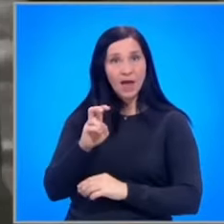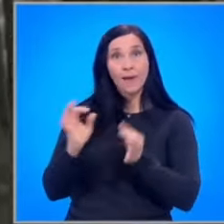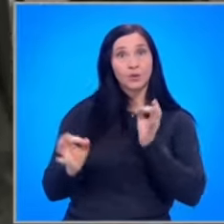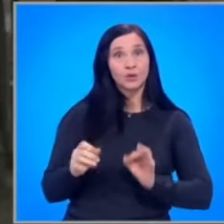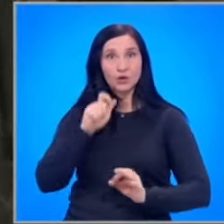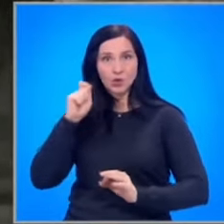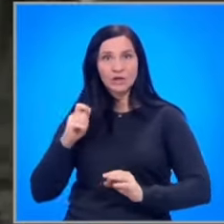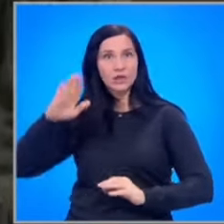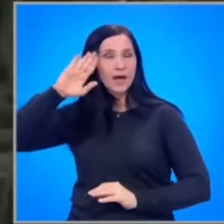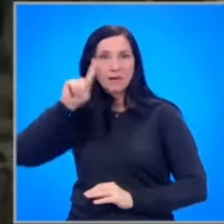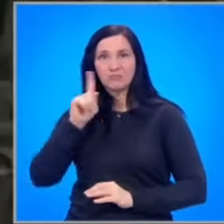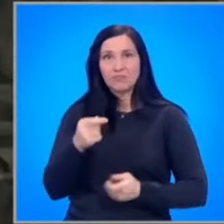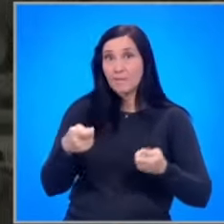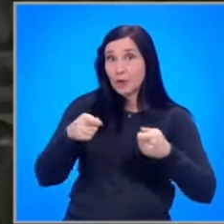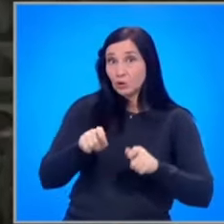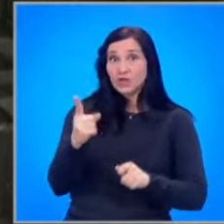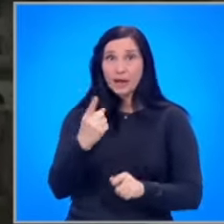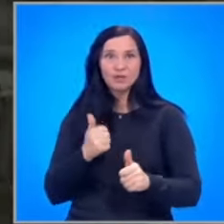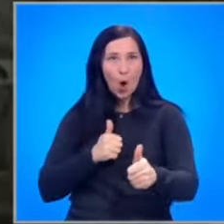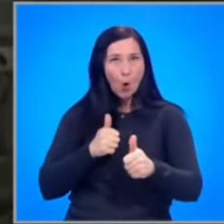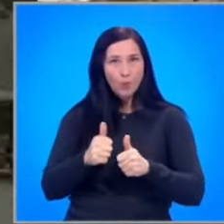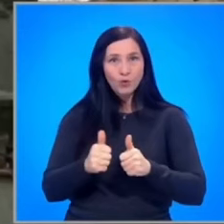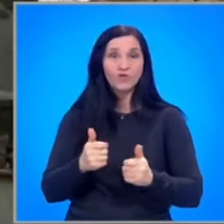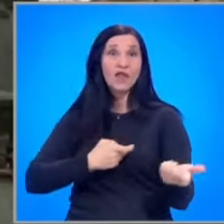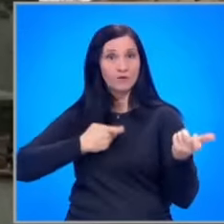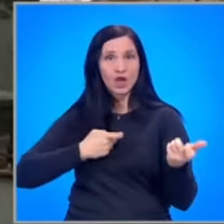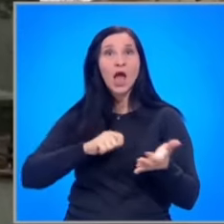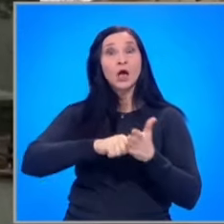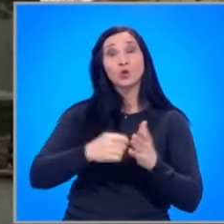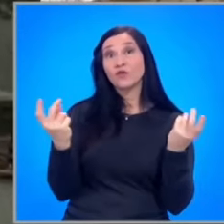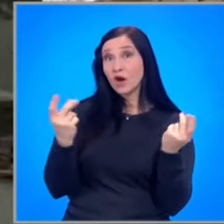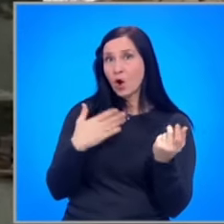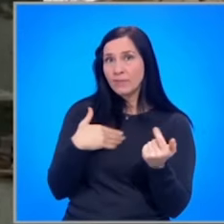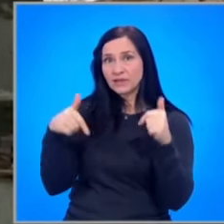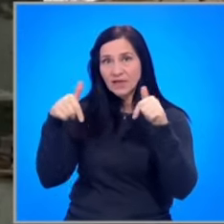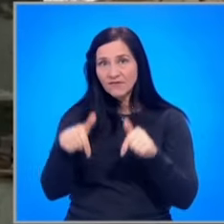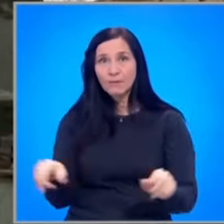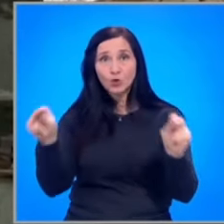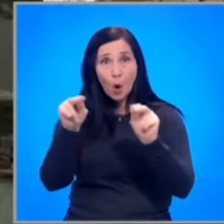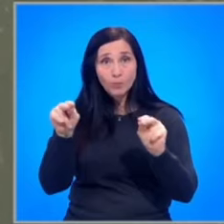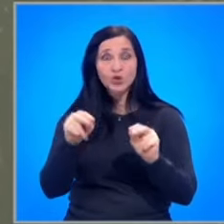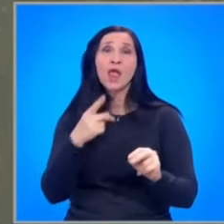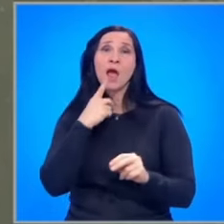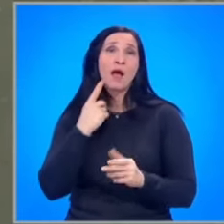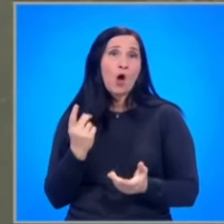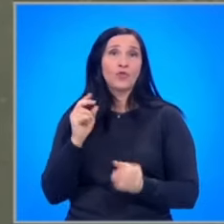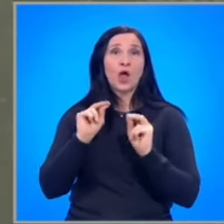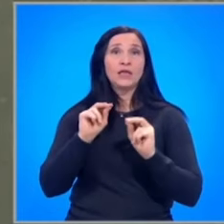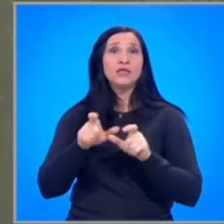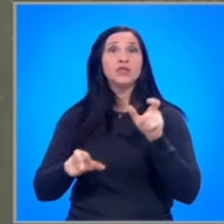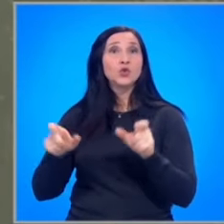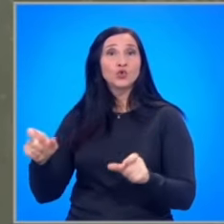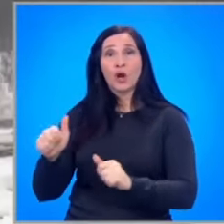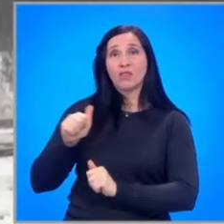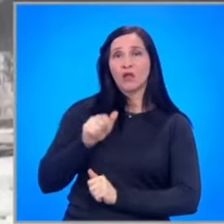модернизацията на украинската армия не се изчерпва само с оборудване и въоръжение. Ключова роля играе и съвременното обучение от инструктори на НАТО в украински